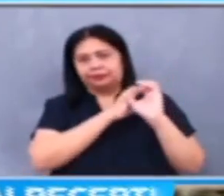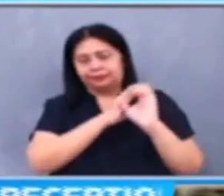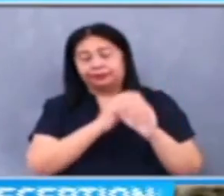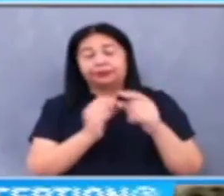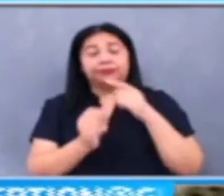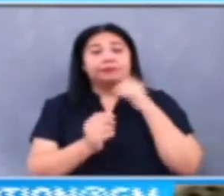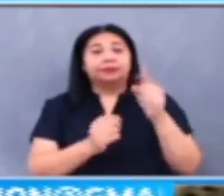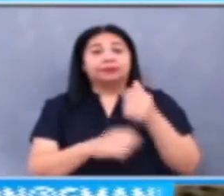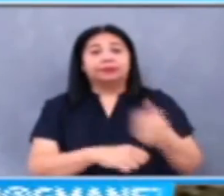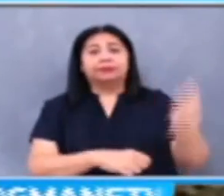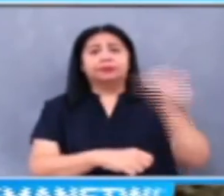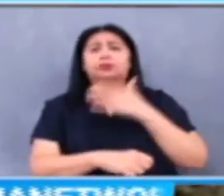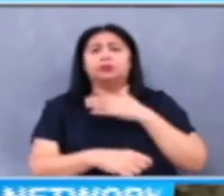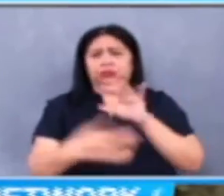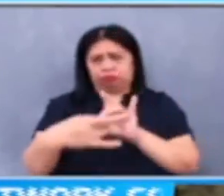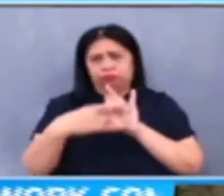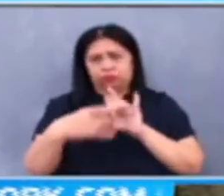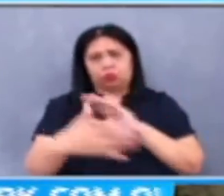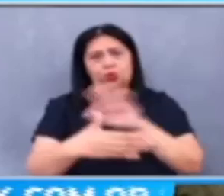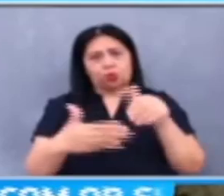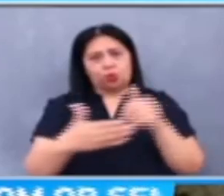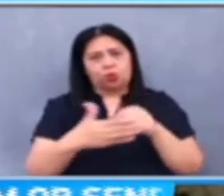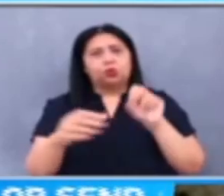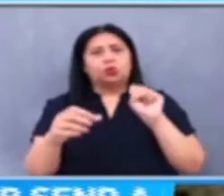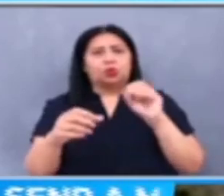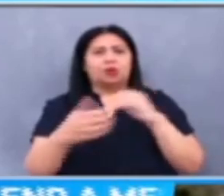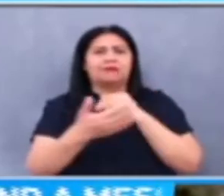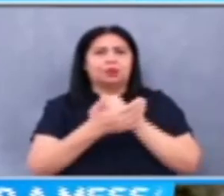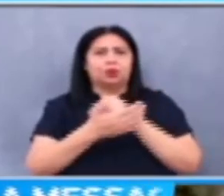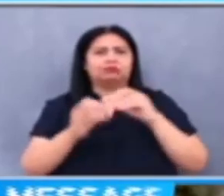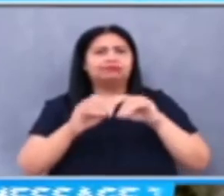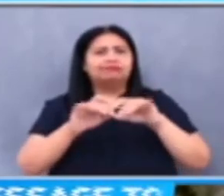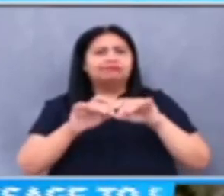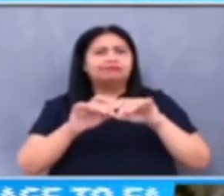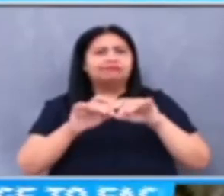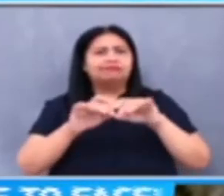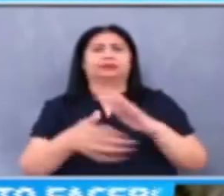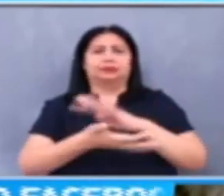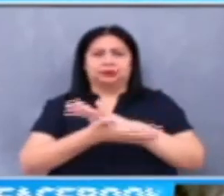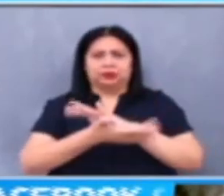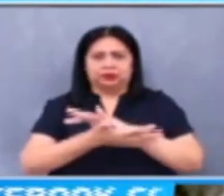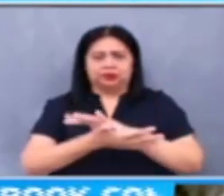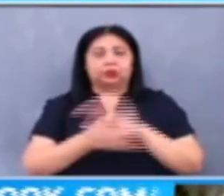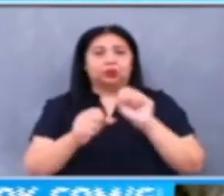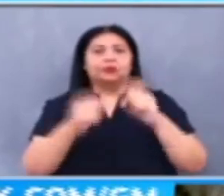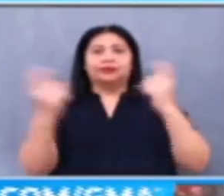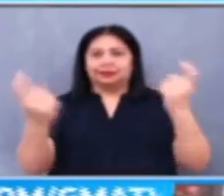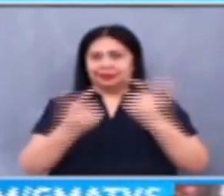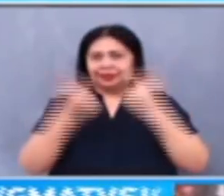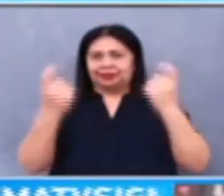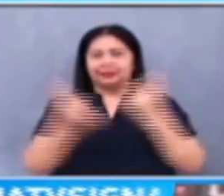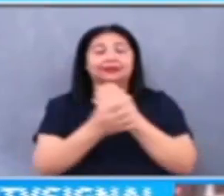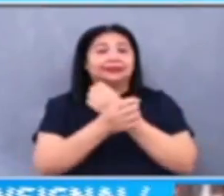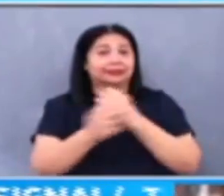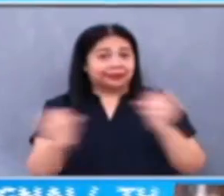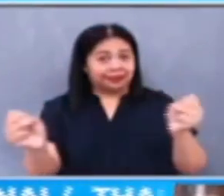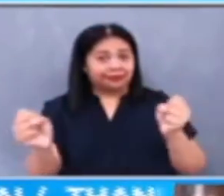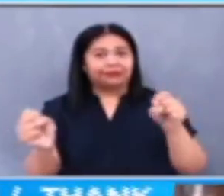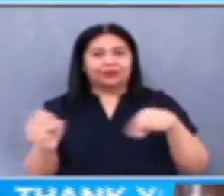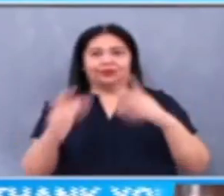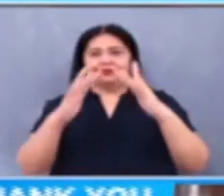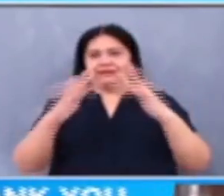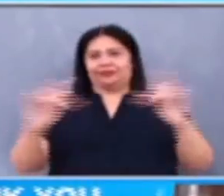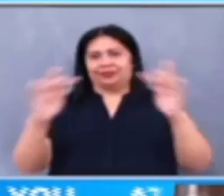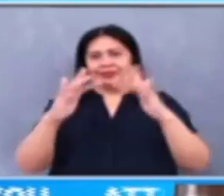na kiisa sana ng lahat upang maiwasan ang paggalat pa ng COVID-19 at upang maipagdiwan ng ligtas ang naturang pista. Payo